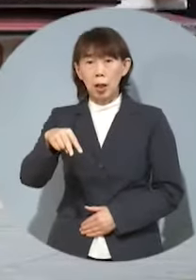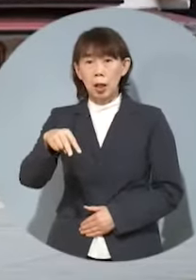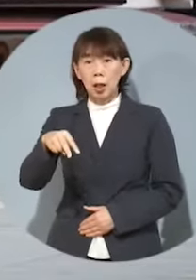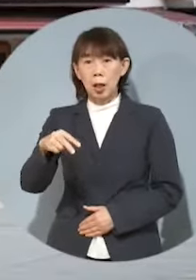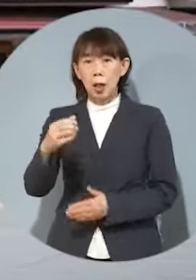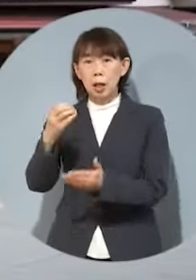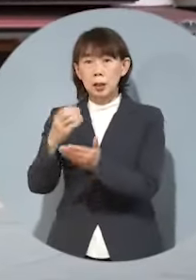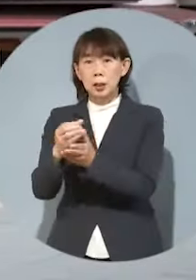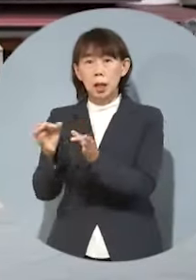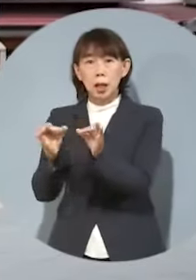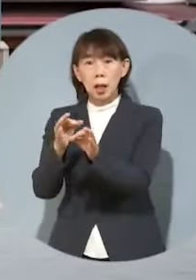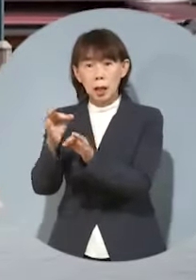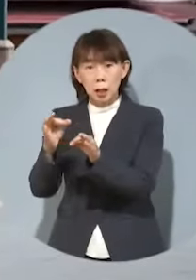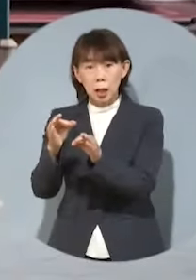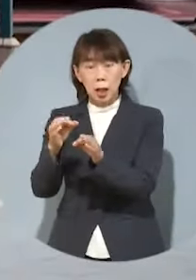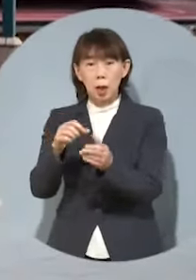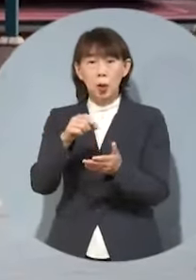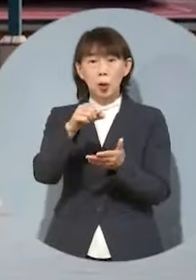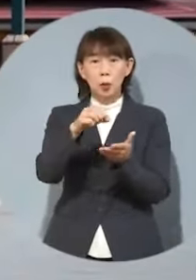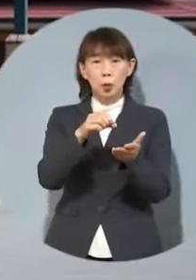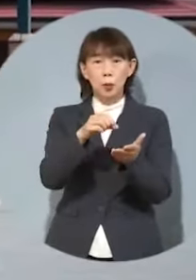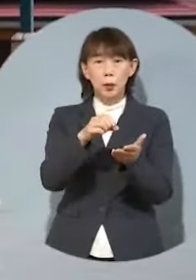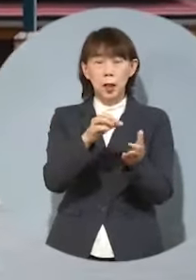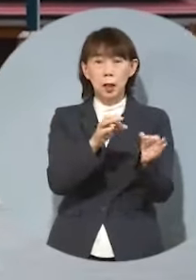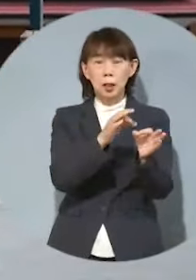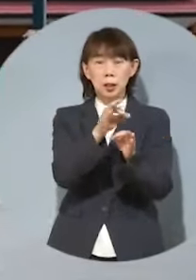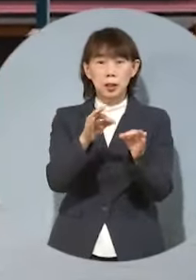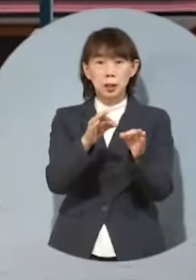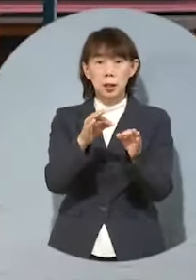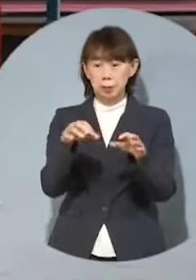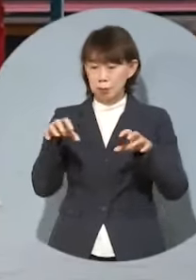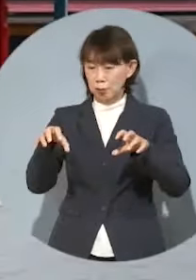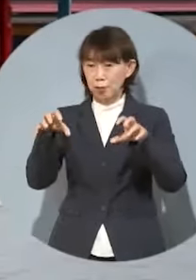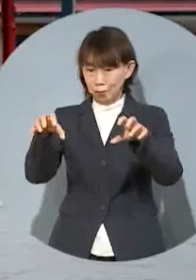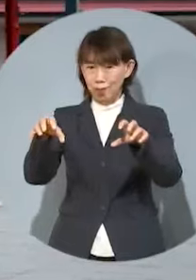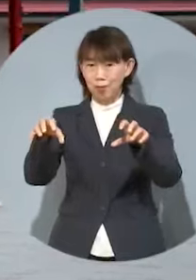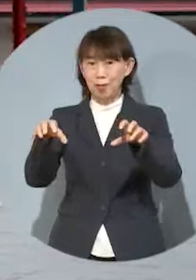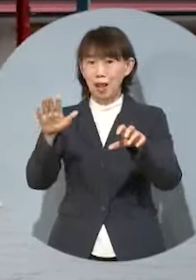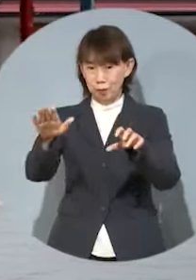茶屋やお土産屋が立ち並び、登山客を出迎えます。